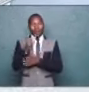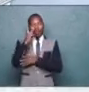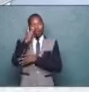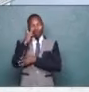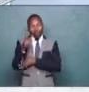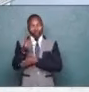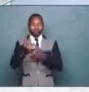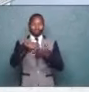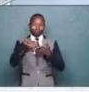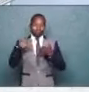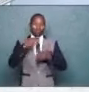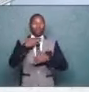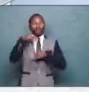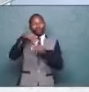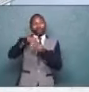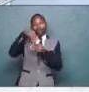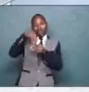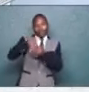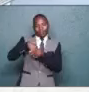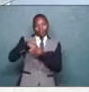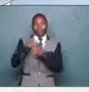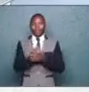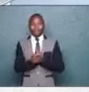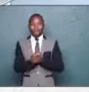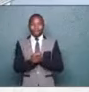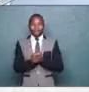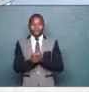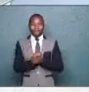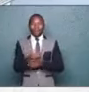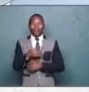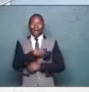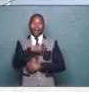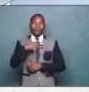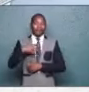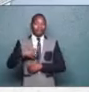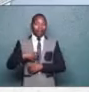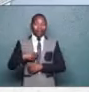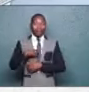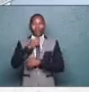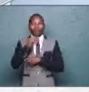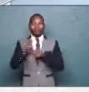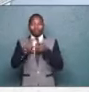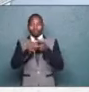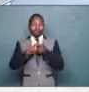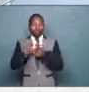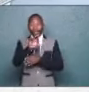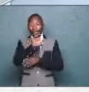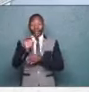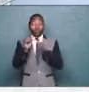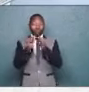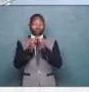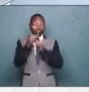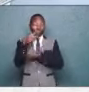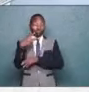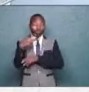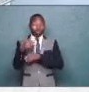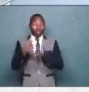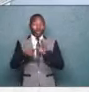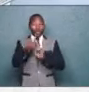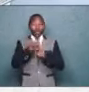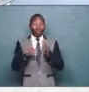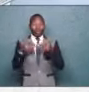Umboni pokalembetsa mkaundula wa voti. Amayi ndi abambo, mogwirizana ndi ndime 12 ya malamulo